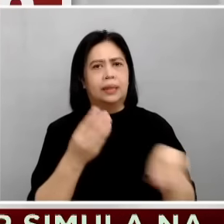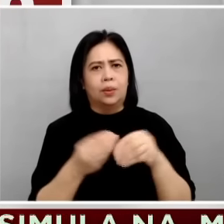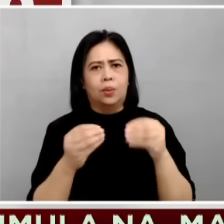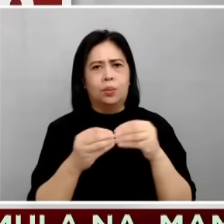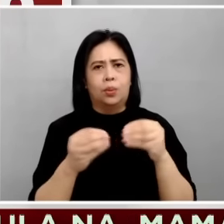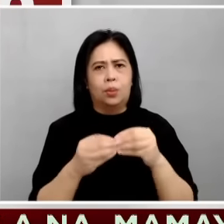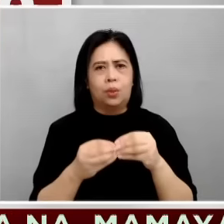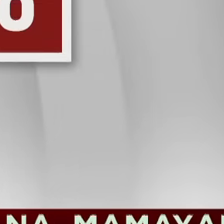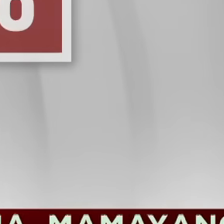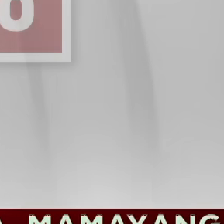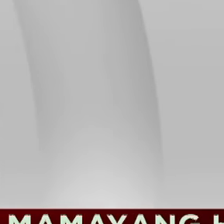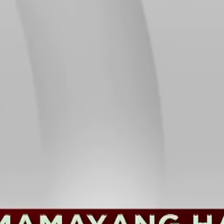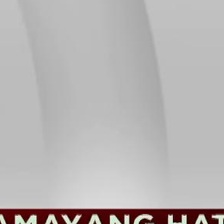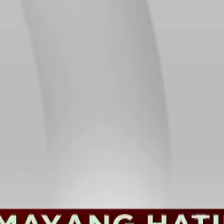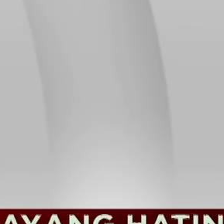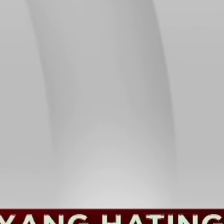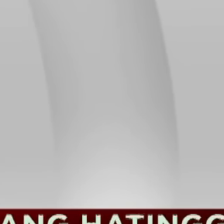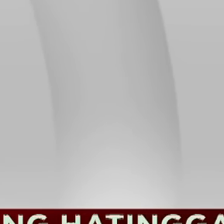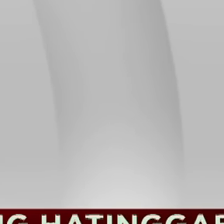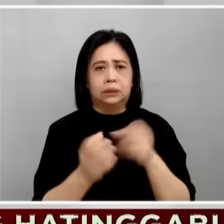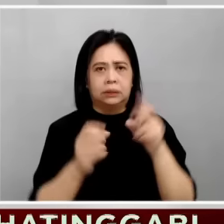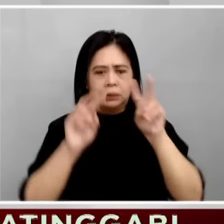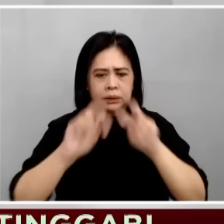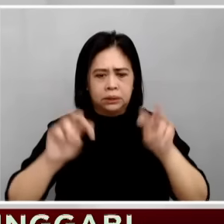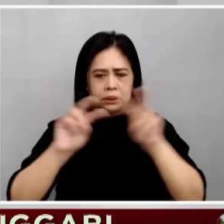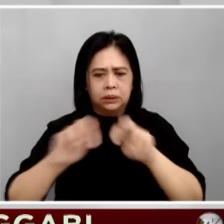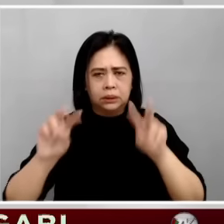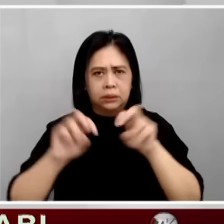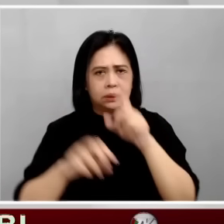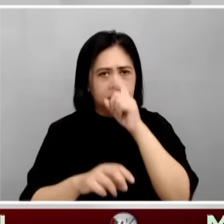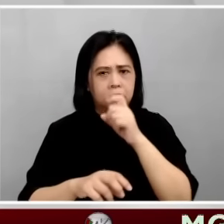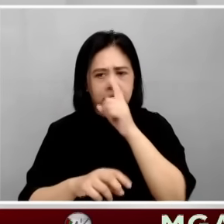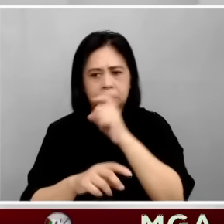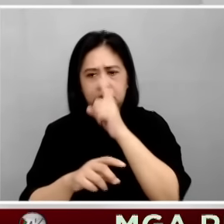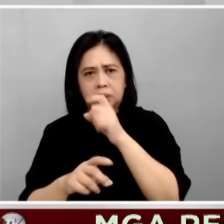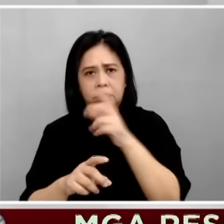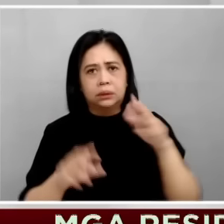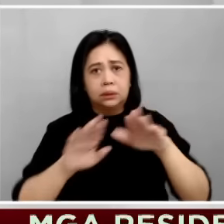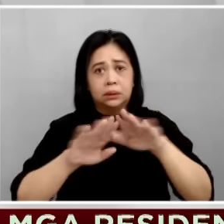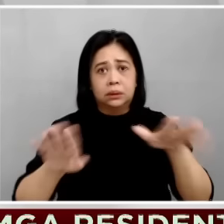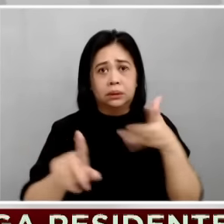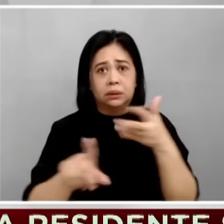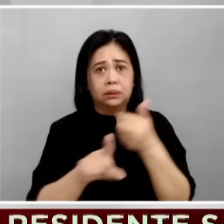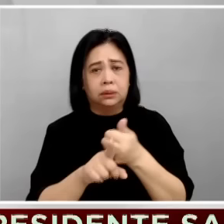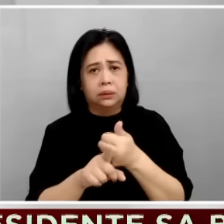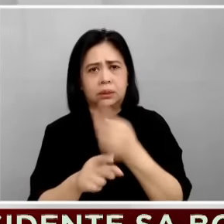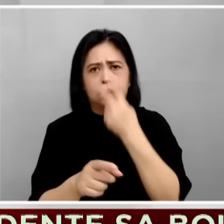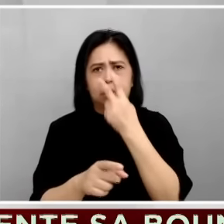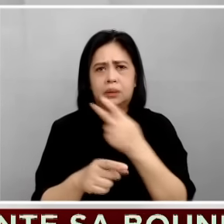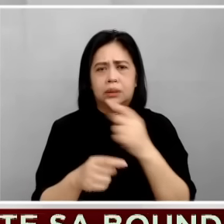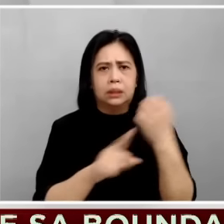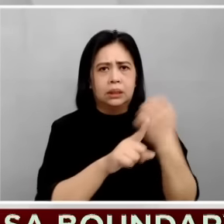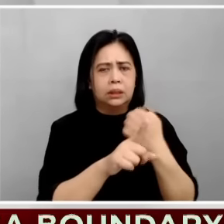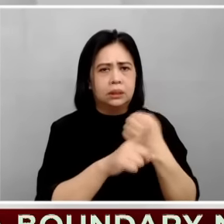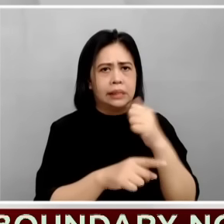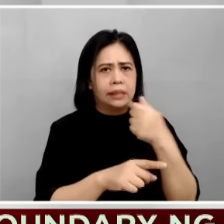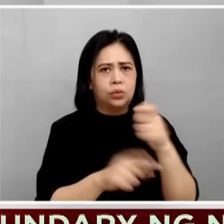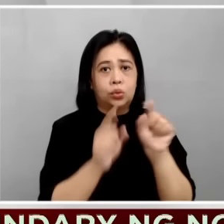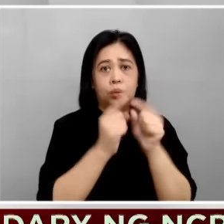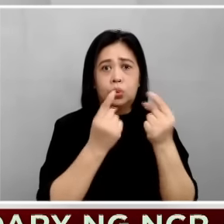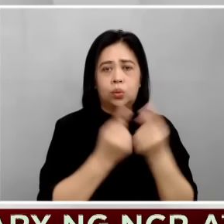higit 6,000. At kung hihimayin palalo ang edad ng mga batang tinamaan ng COVID, makikitang sa bawat age group,